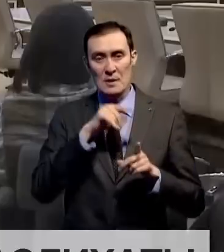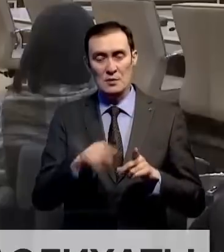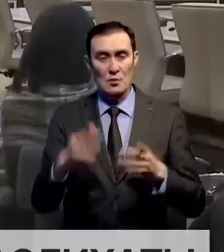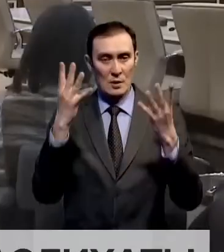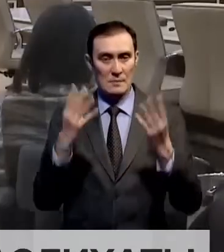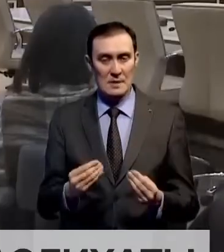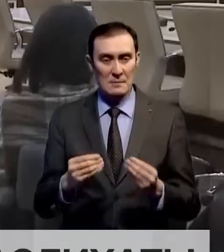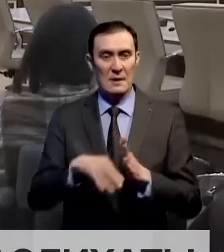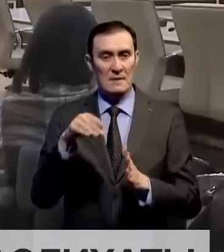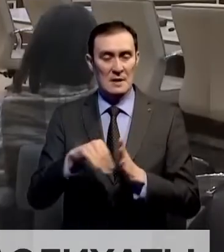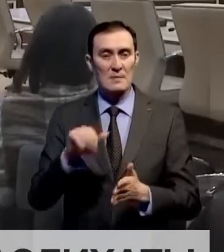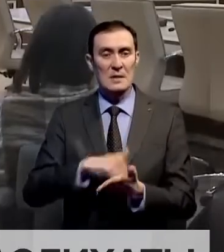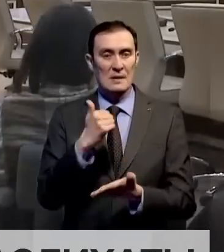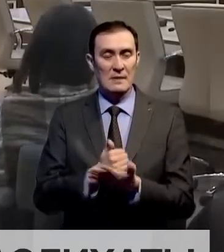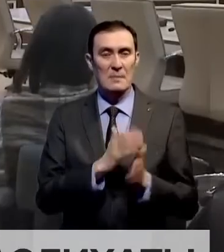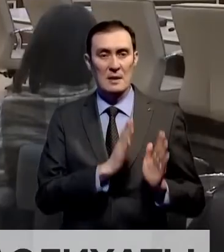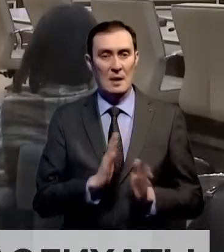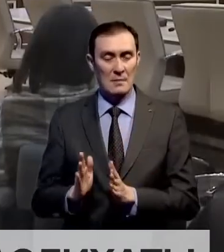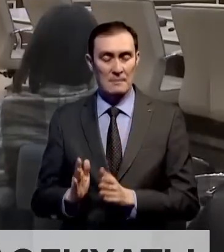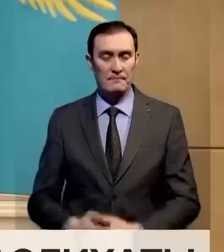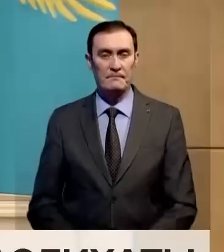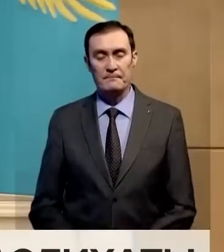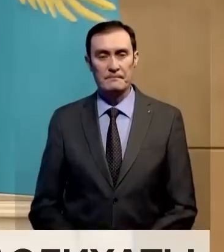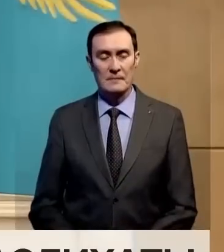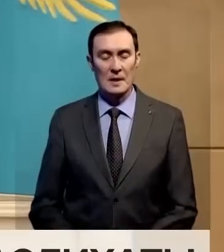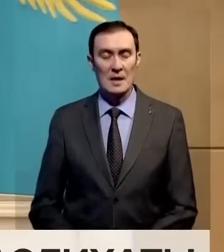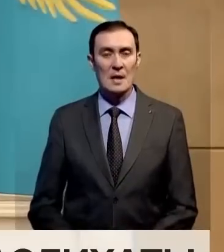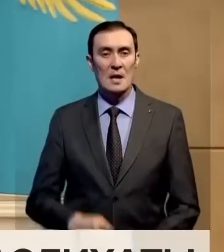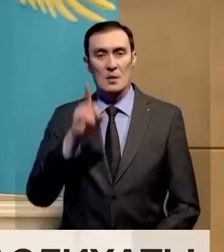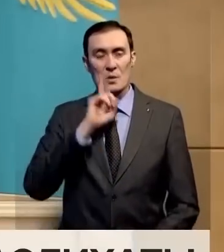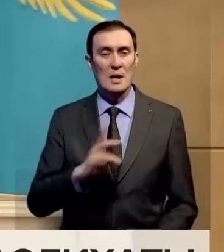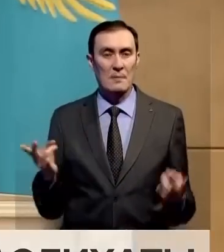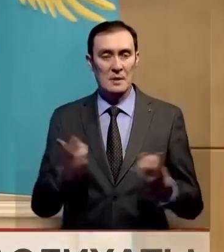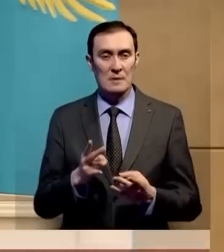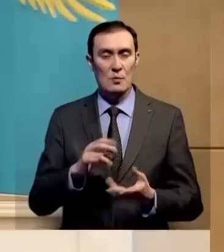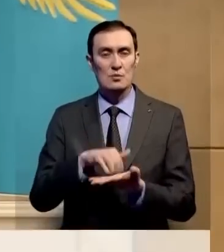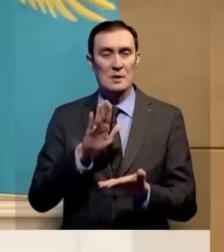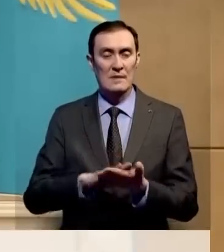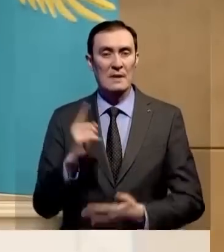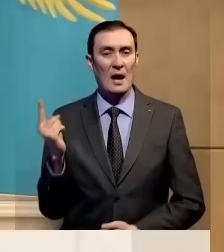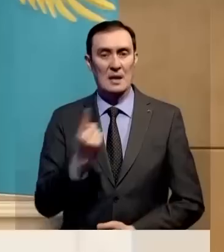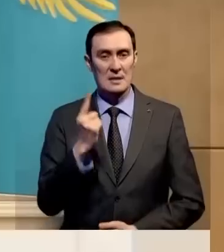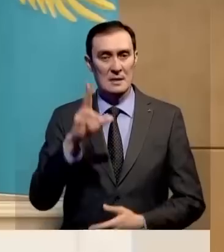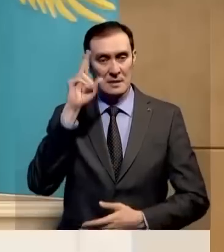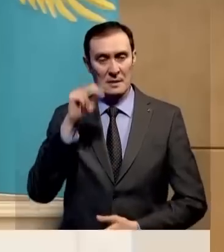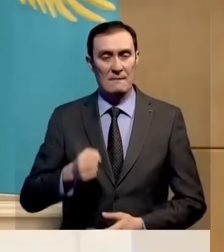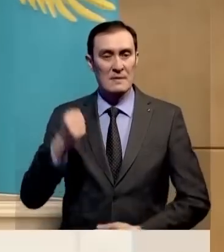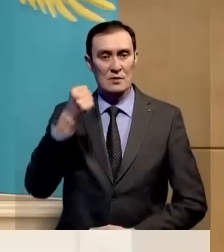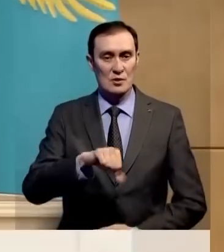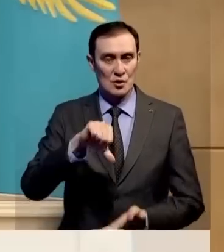проведения выборов, и по основным этапам. Представляется целесообразным установить единые сроки этапов